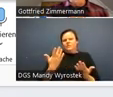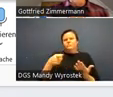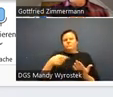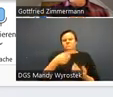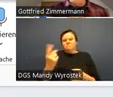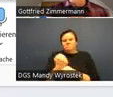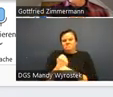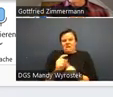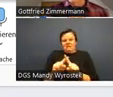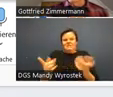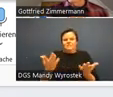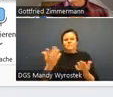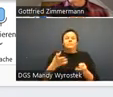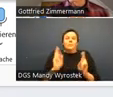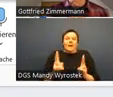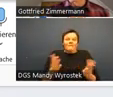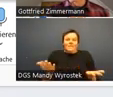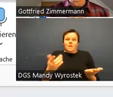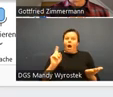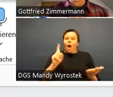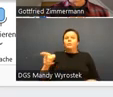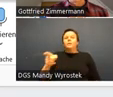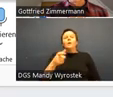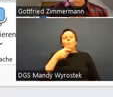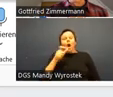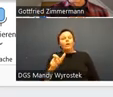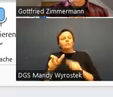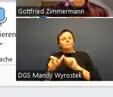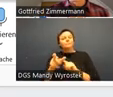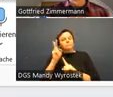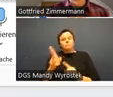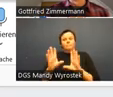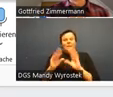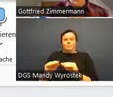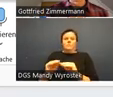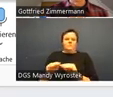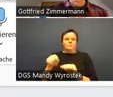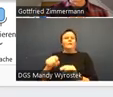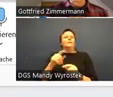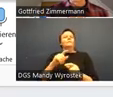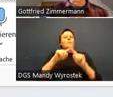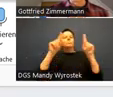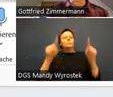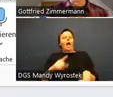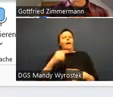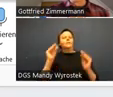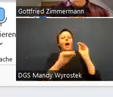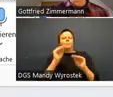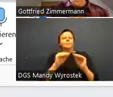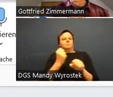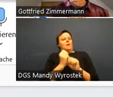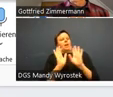um Formulareingaben machen zu lassen. Also es gibt in Word eine Formularfeldfunktion,